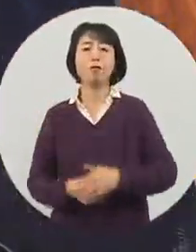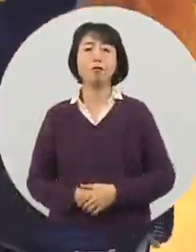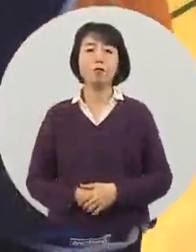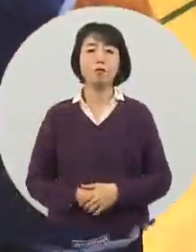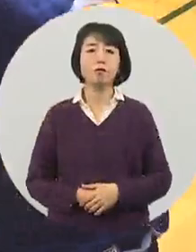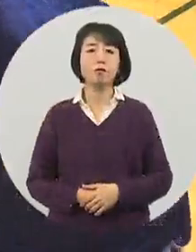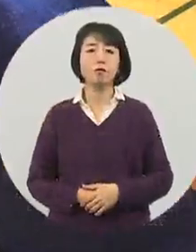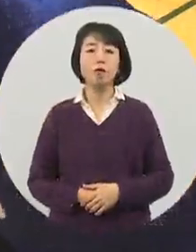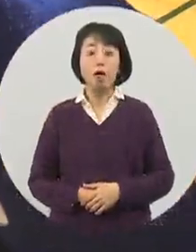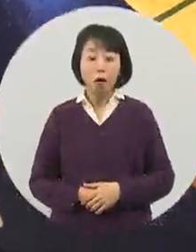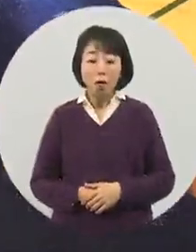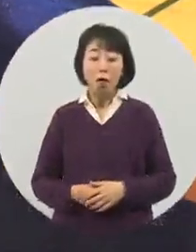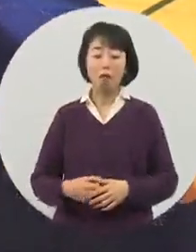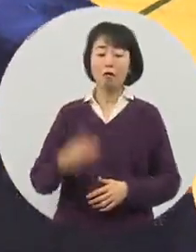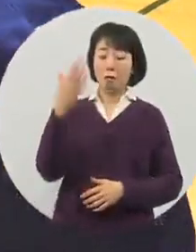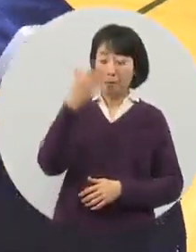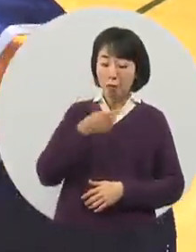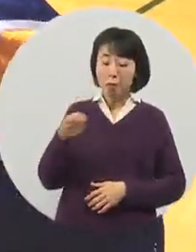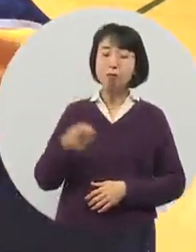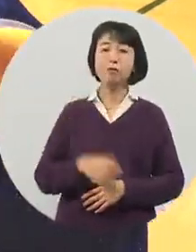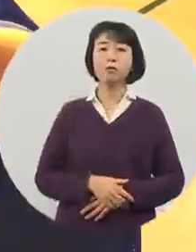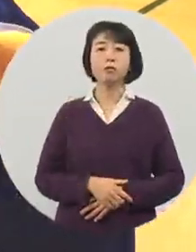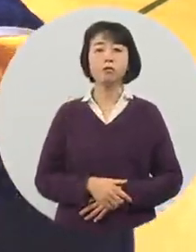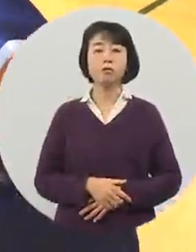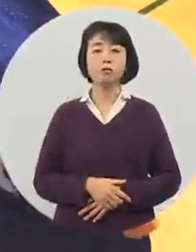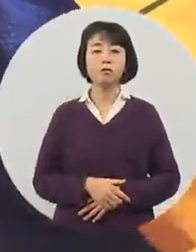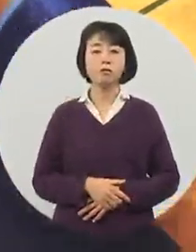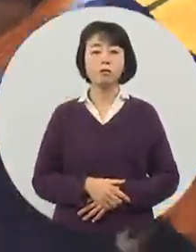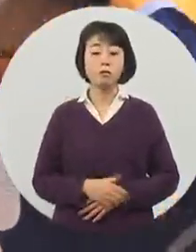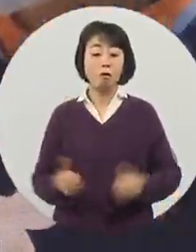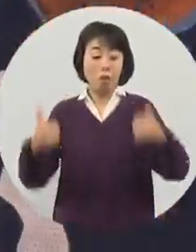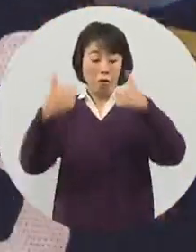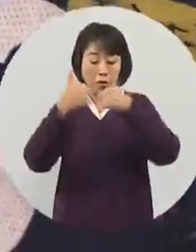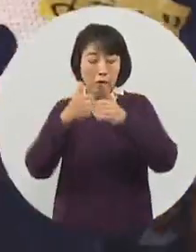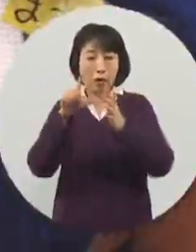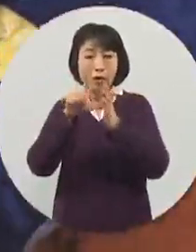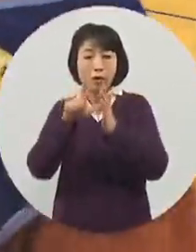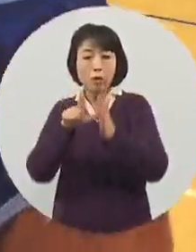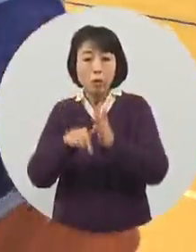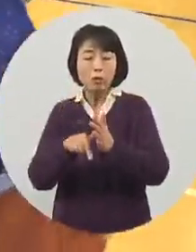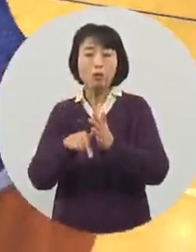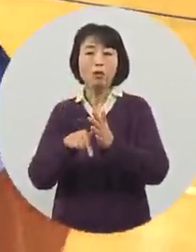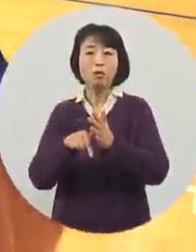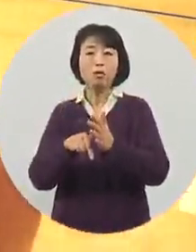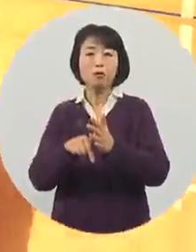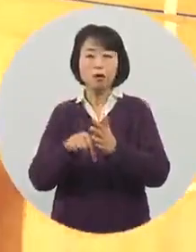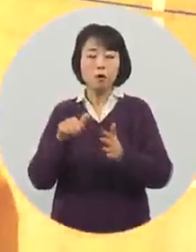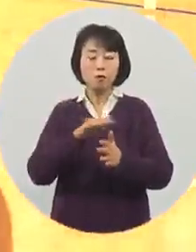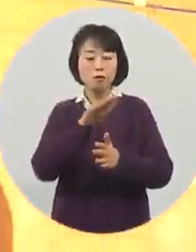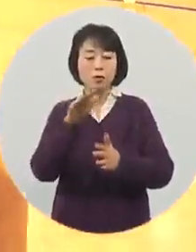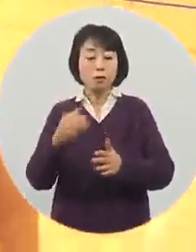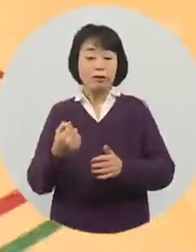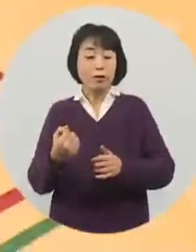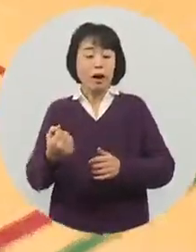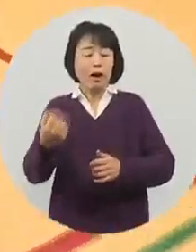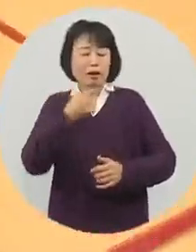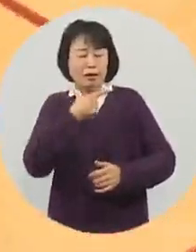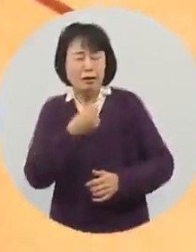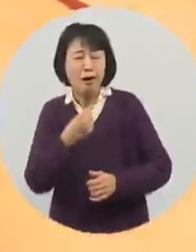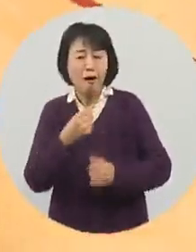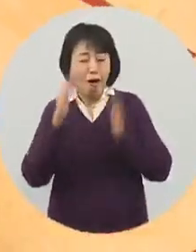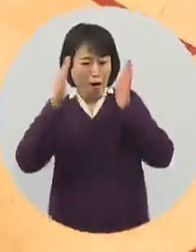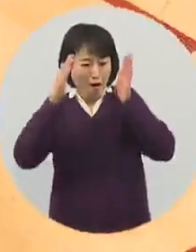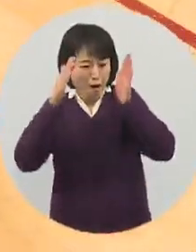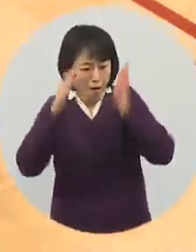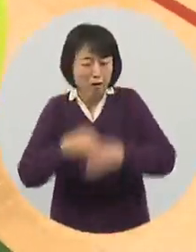すごい、結構迫力ありますね。 もう試合になるとやっぱり勝ちに行きますからね。 そうですよね、